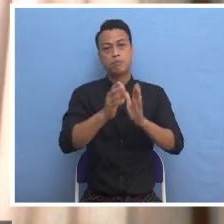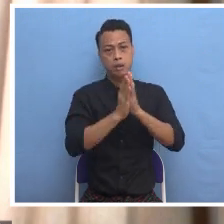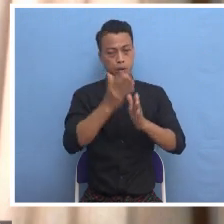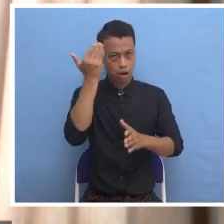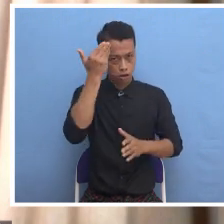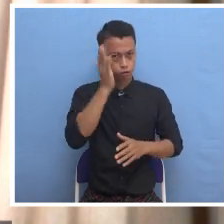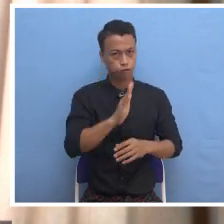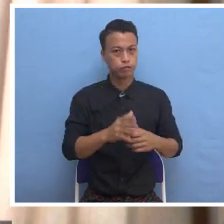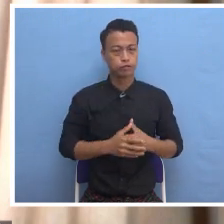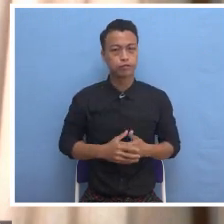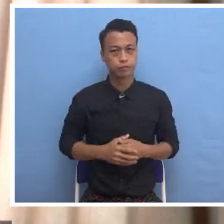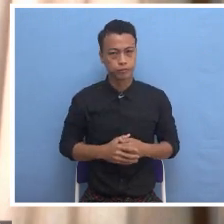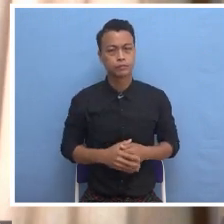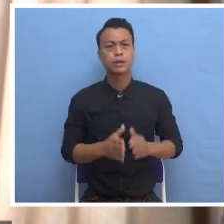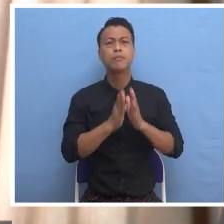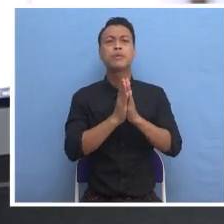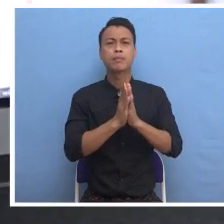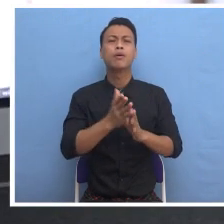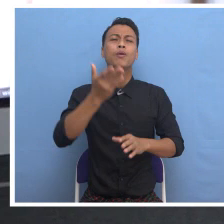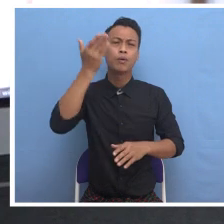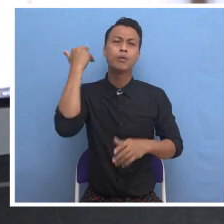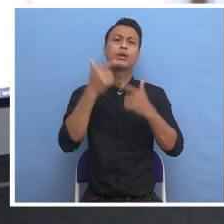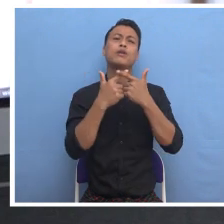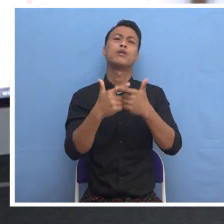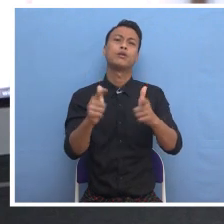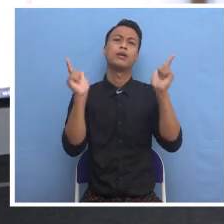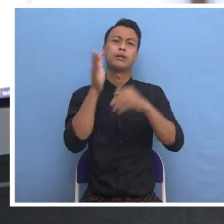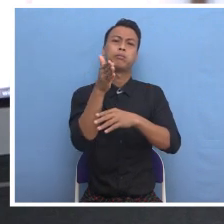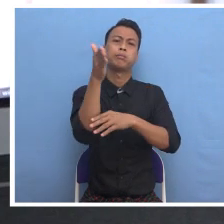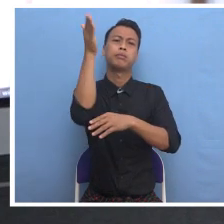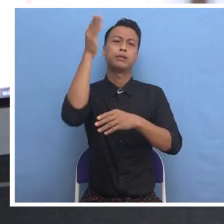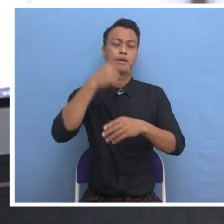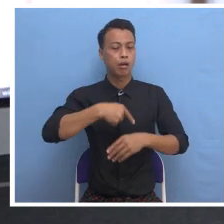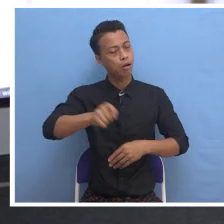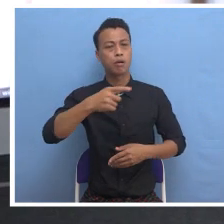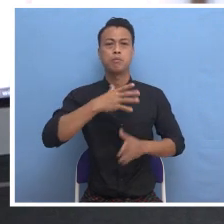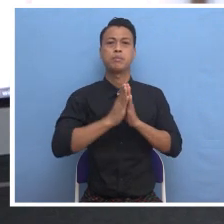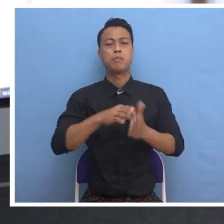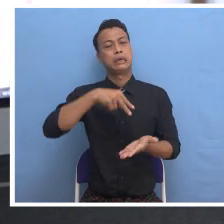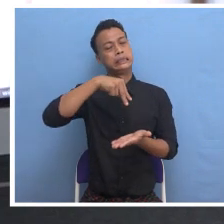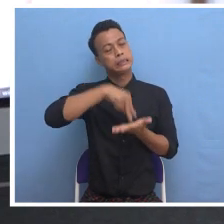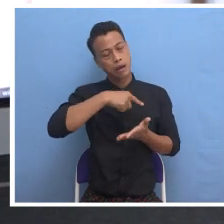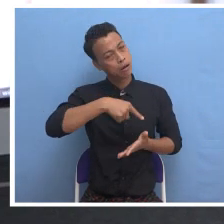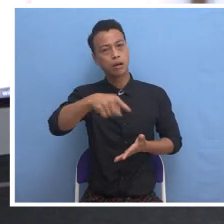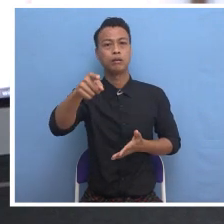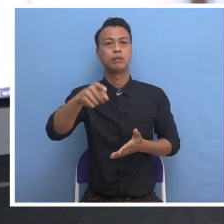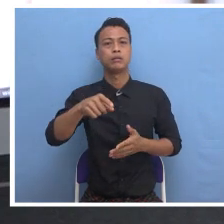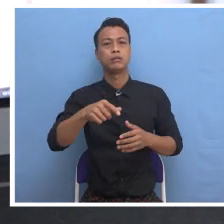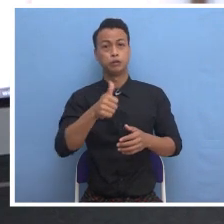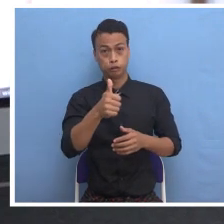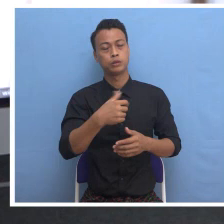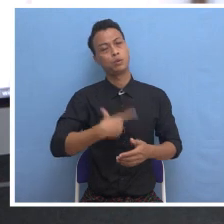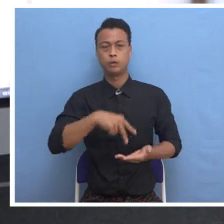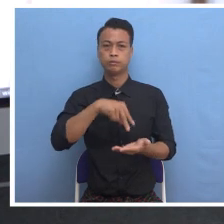တော်တို့က complex ဖြစ်နေတယ်တော့ကျွန်တော်တို့ကလွတ်လပ်ရေးရပြီးတဲ့ကနေကိုချစ်တော်ဘုကိုရက်တည်ပြီးတော့ဒါမှမှန်ကန်နေခဲ့တဲ့အစင်လာလည်းရှိရပြီးဒီအစင်လာတိုင်းတော့ကျွန်